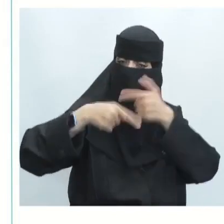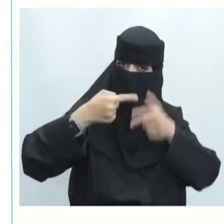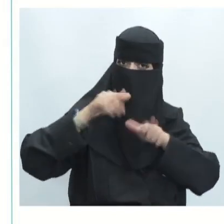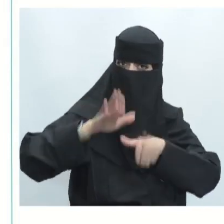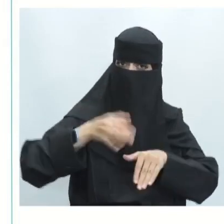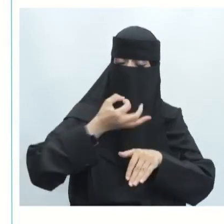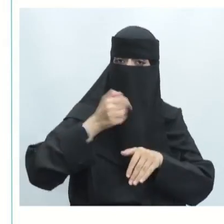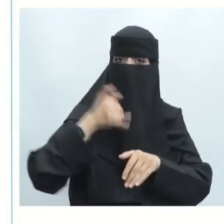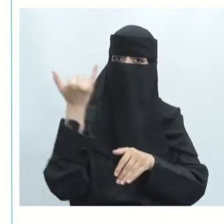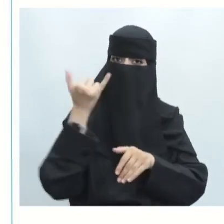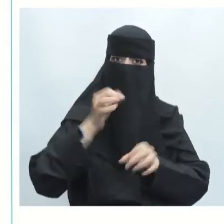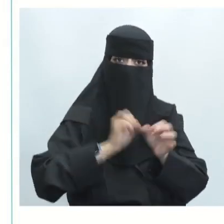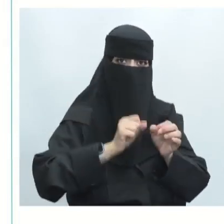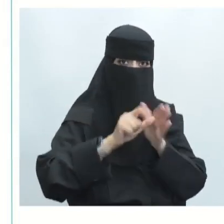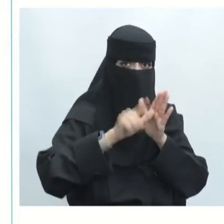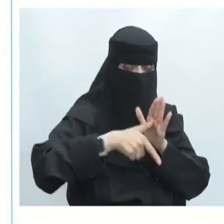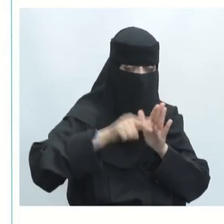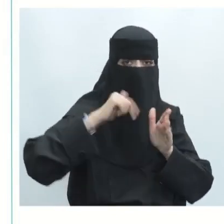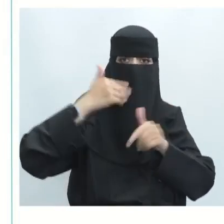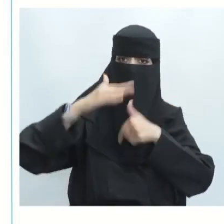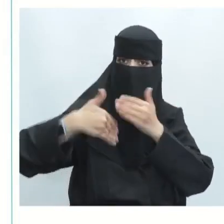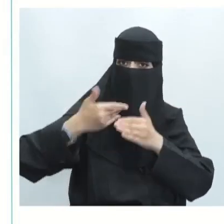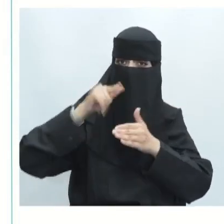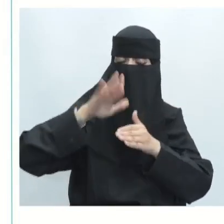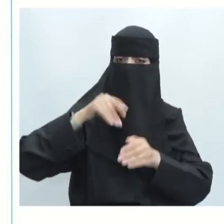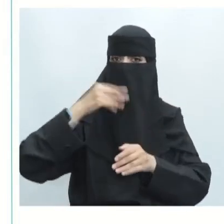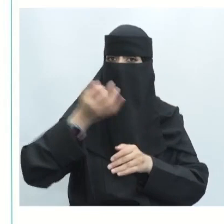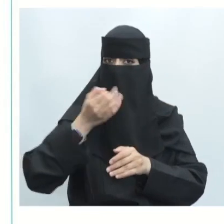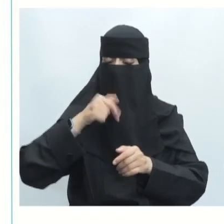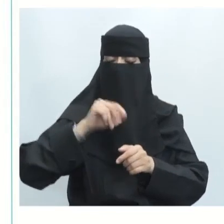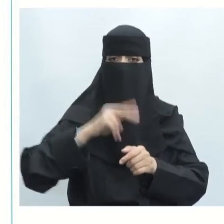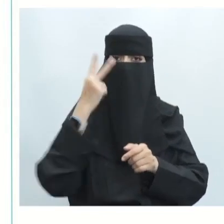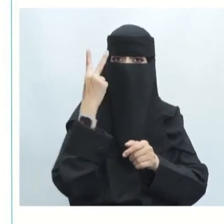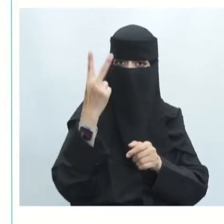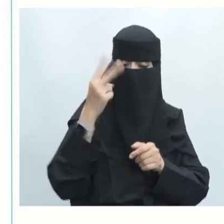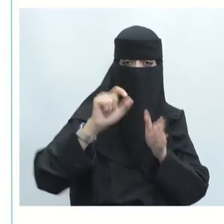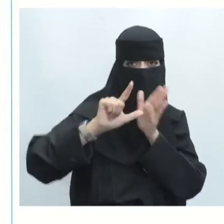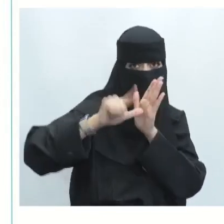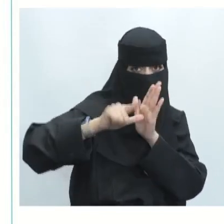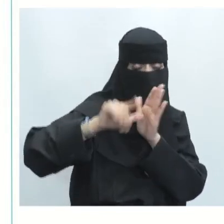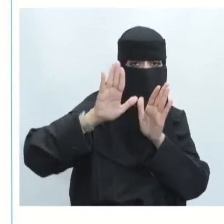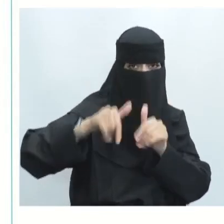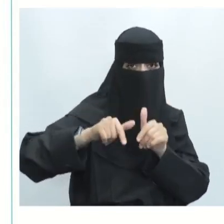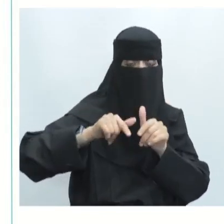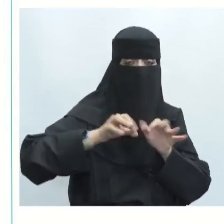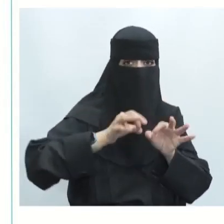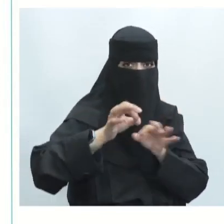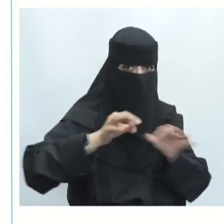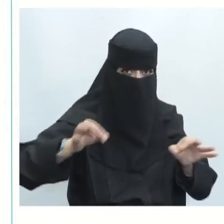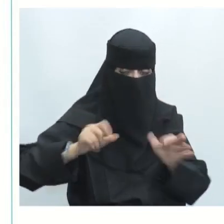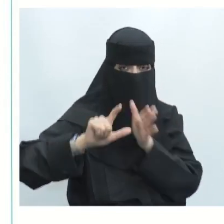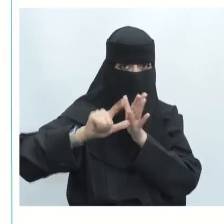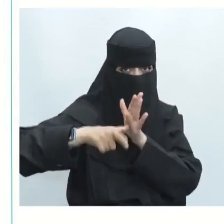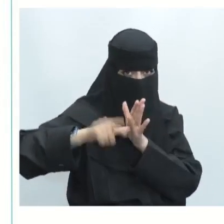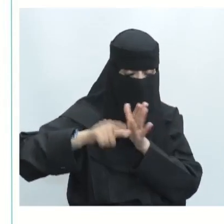حديثنا عن اهميه التخطيط بعد ذلك سنتحدث عن نوعين من التخطيط التخطيط الاستراتيجي والتخطيط التشغيلي